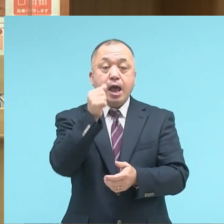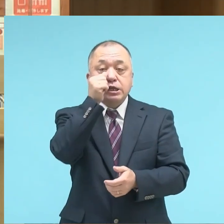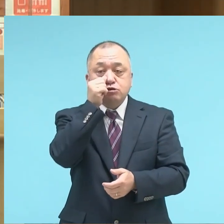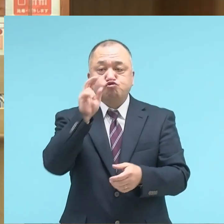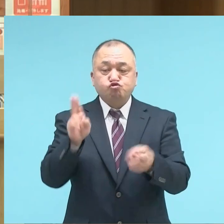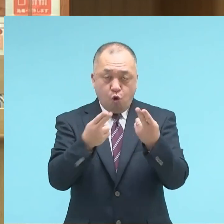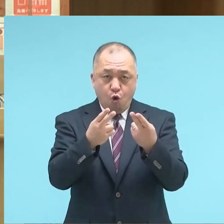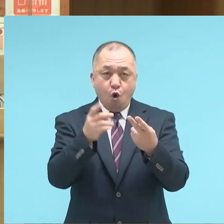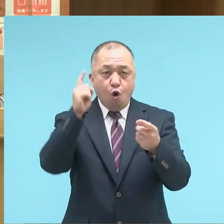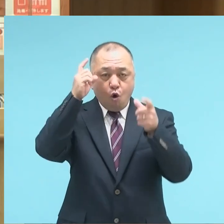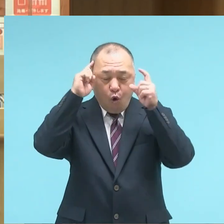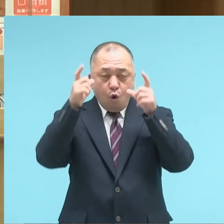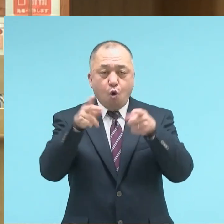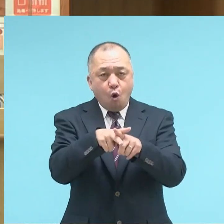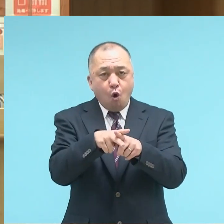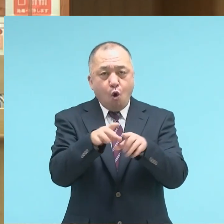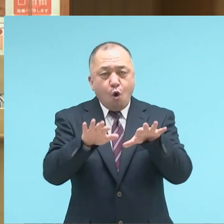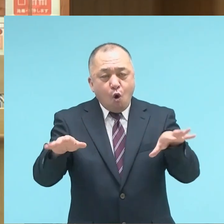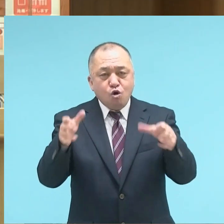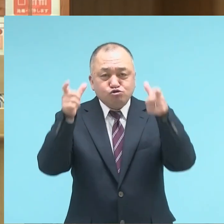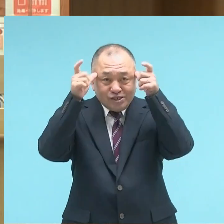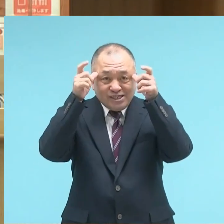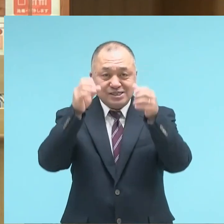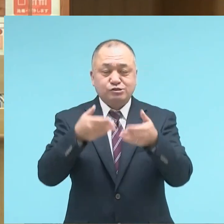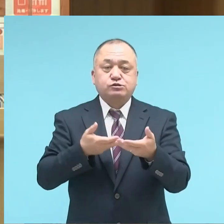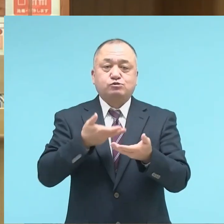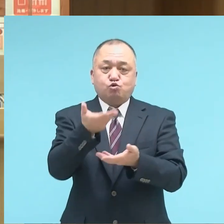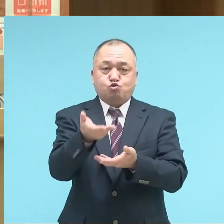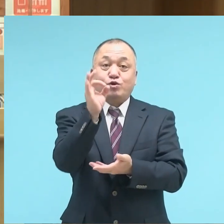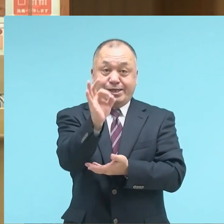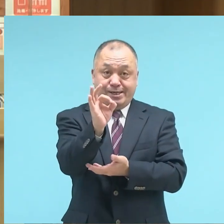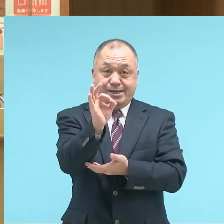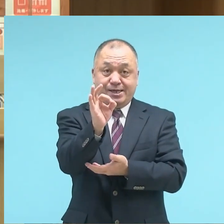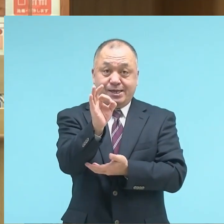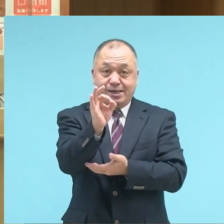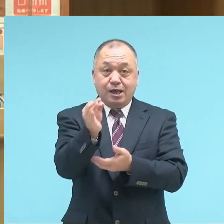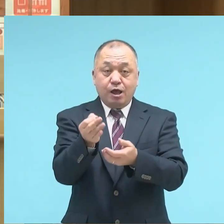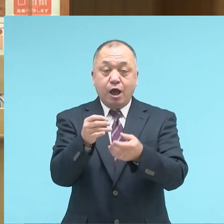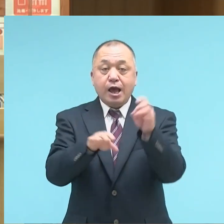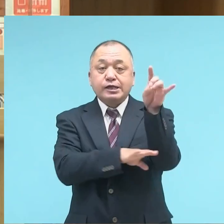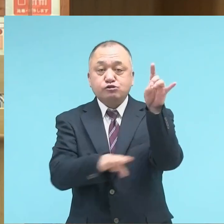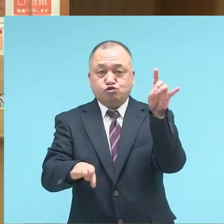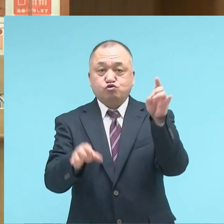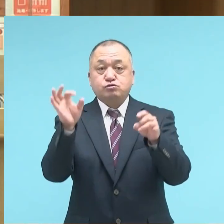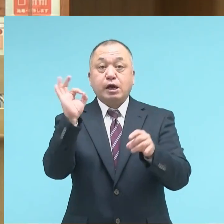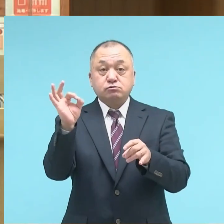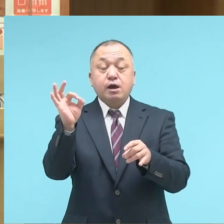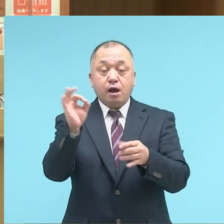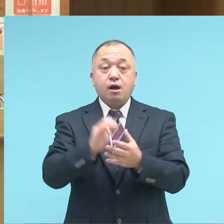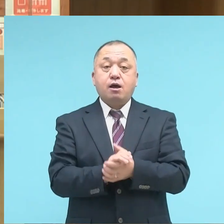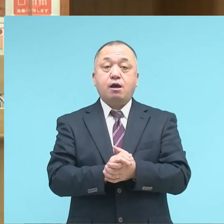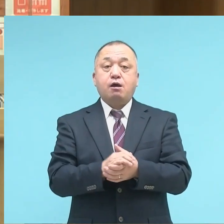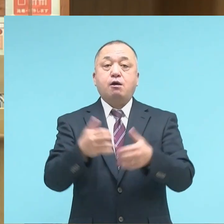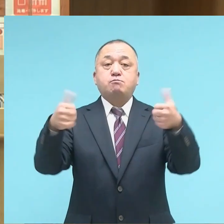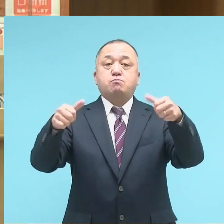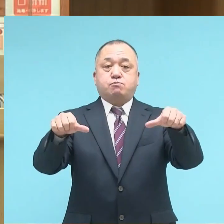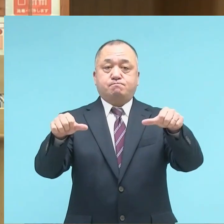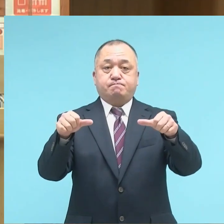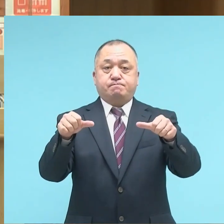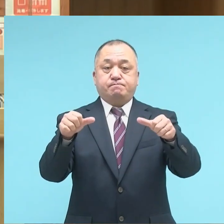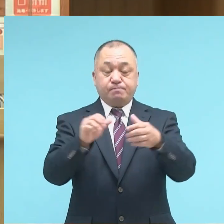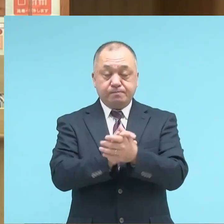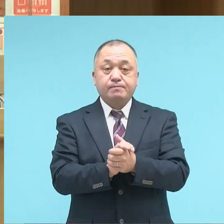者補給金の保証基準価格がですね、同額ということで